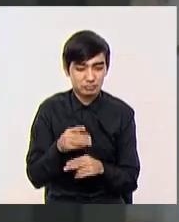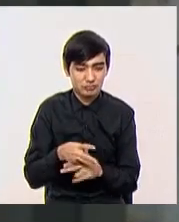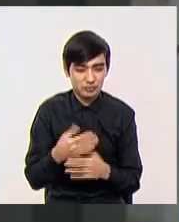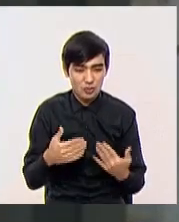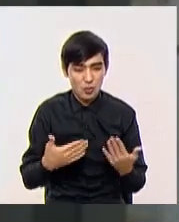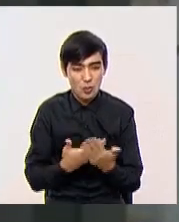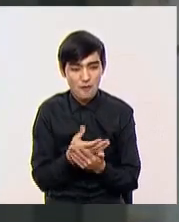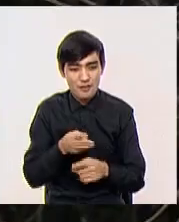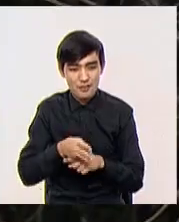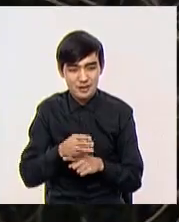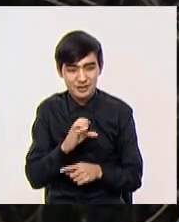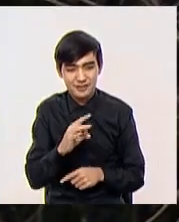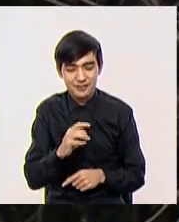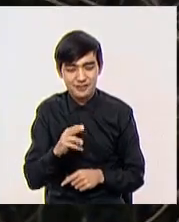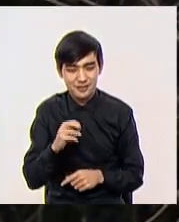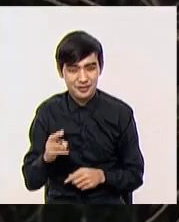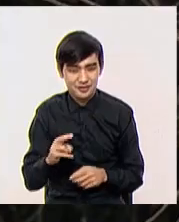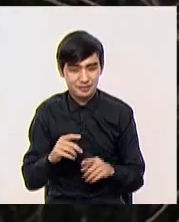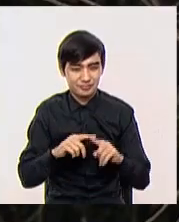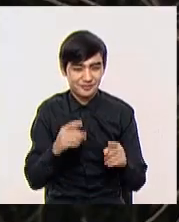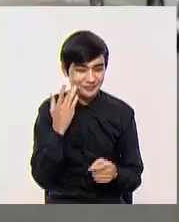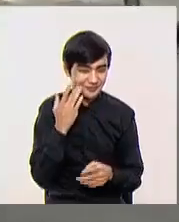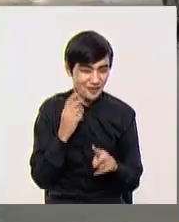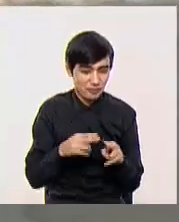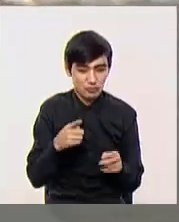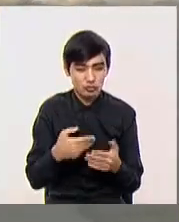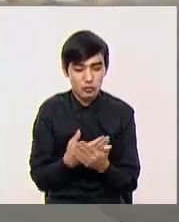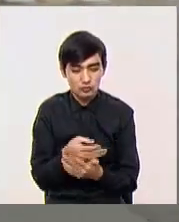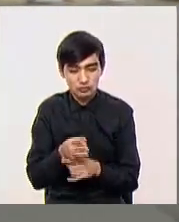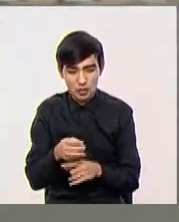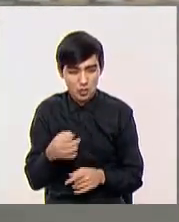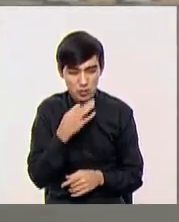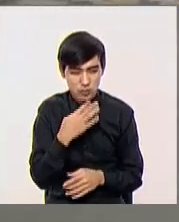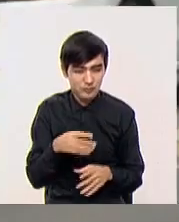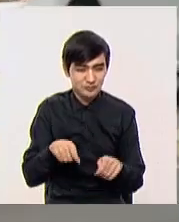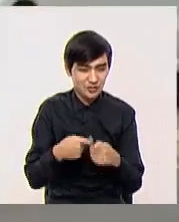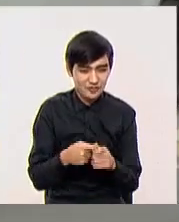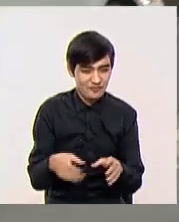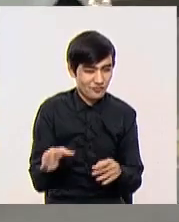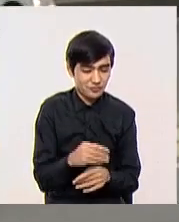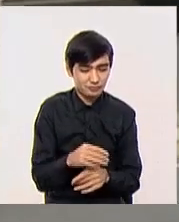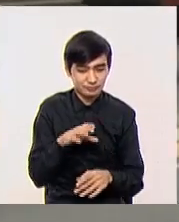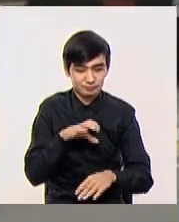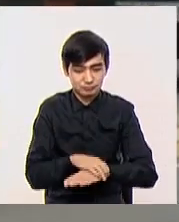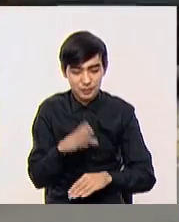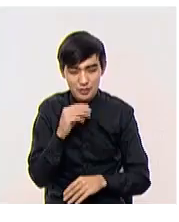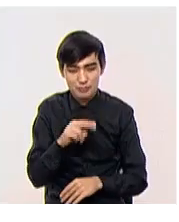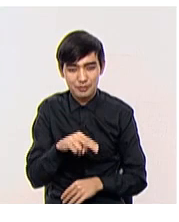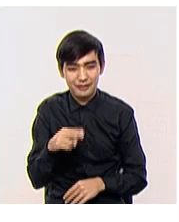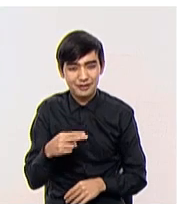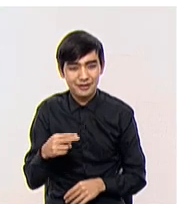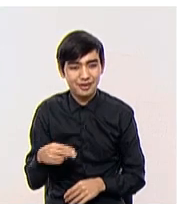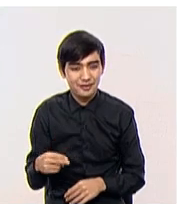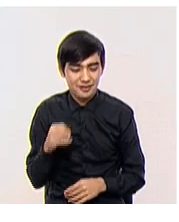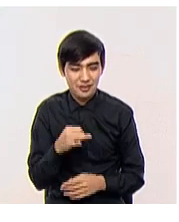Обновленные камеры «Сергек» функционально ничем не отличаются от прежних. Они фиксируют абсолютно те же нарушения ПДД. Из нового там